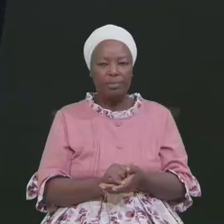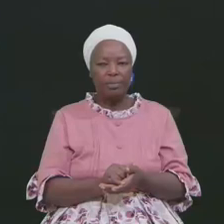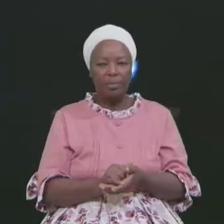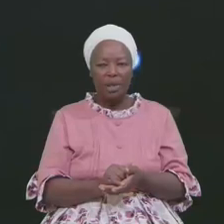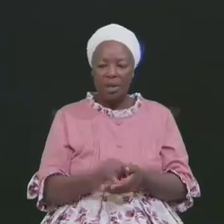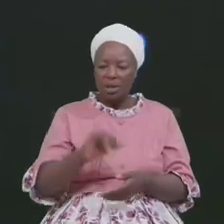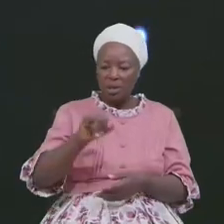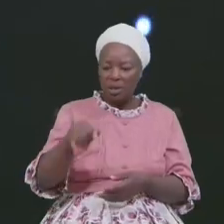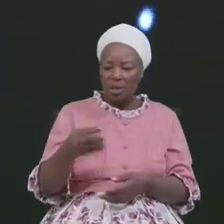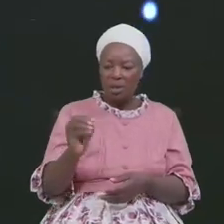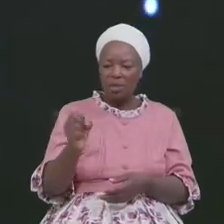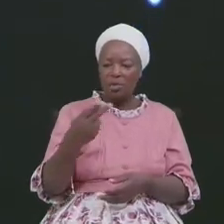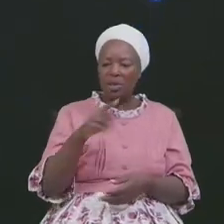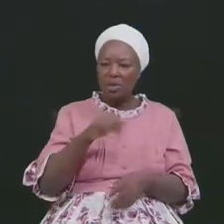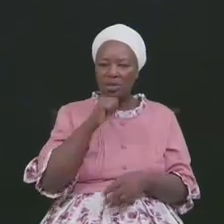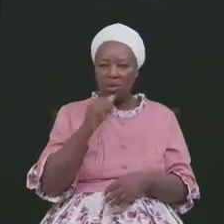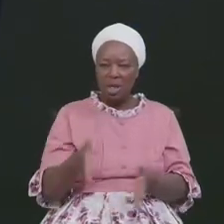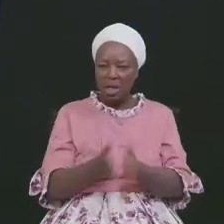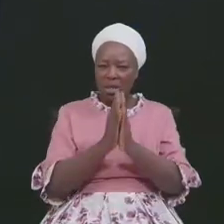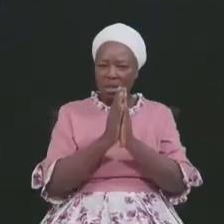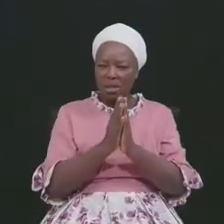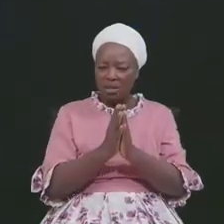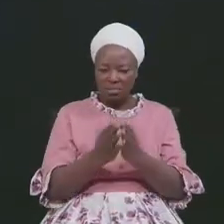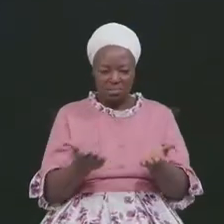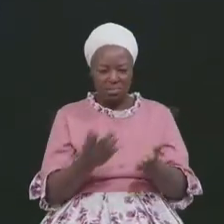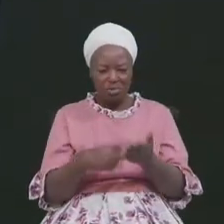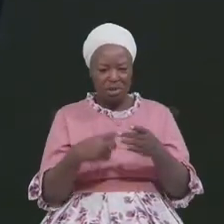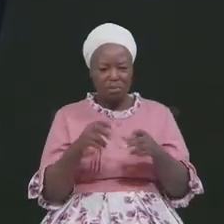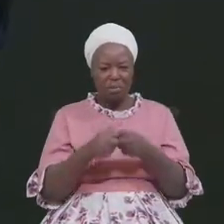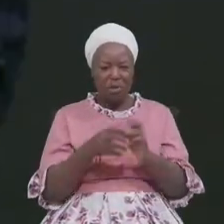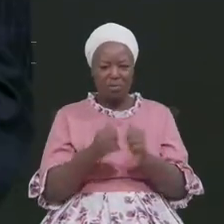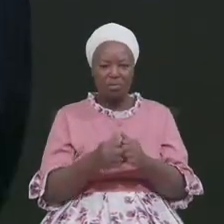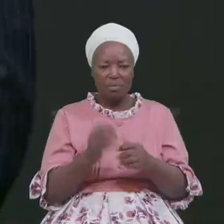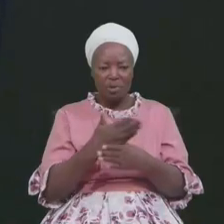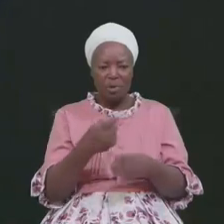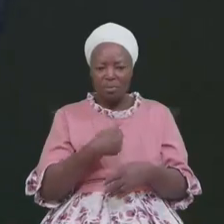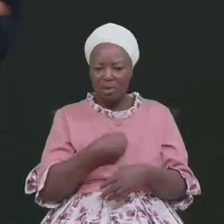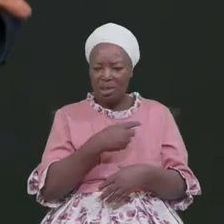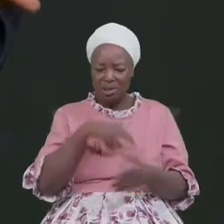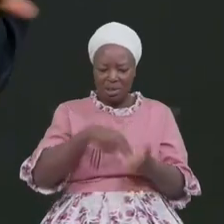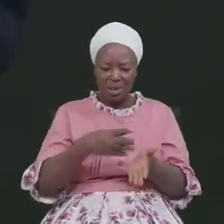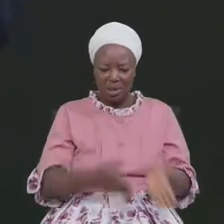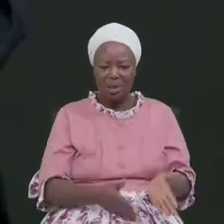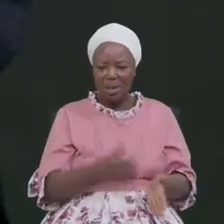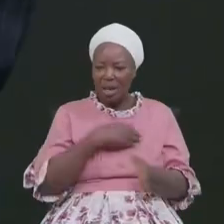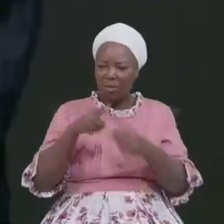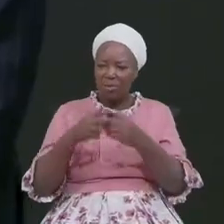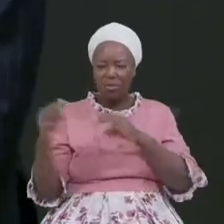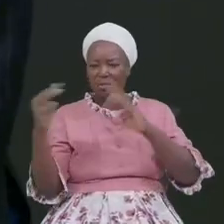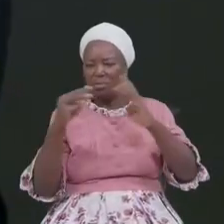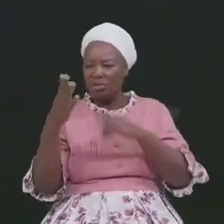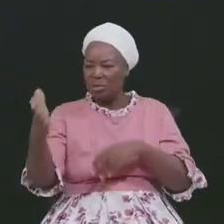Josué a dit, « Mais quelle est la connexion entre moi, debout ici ?» Et aller sur le champ de bataille. Quelle est la connexion